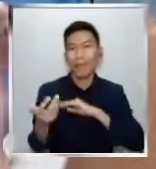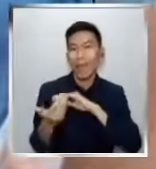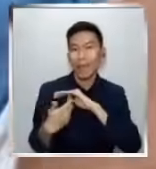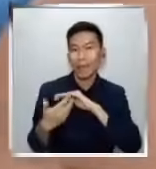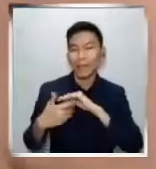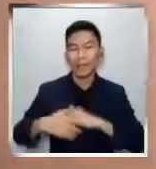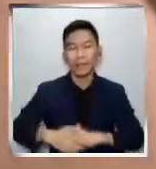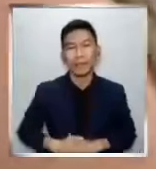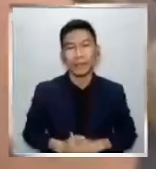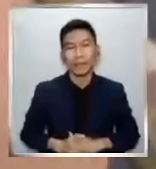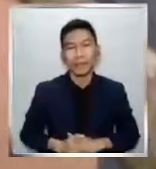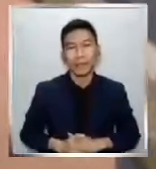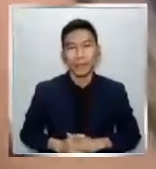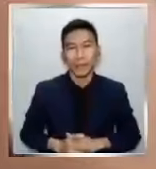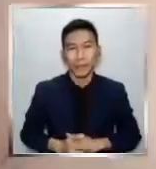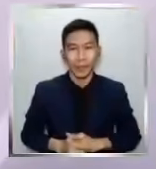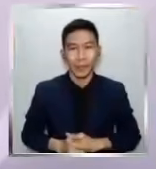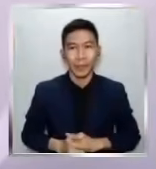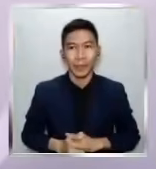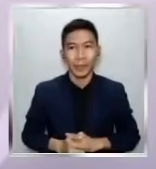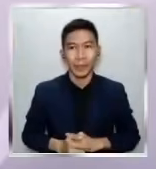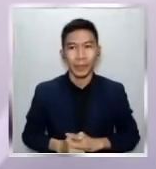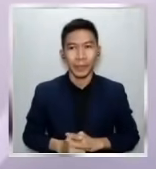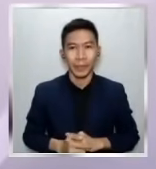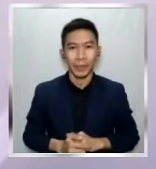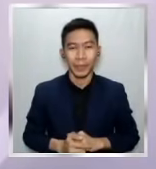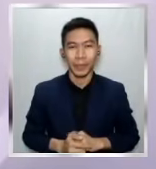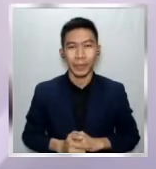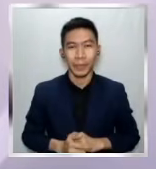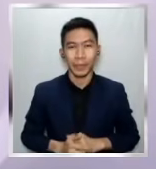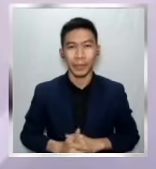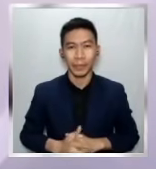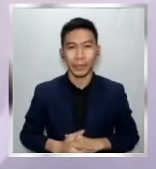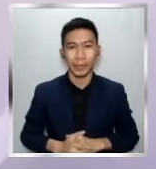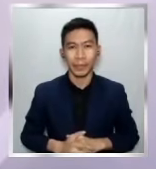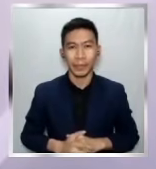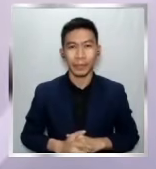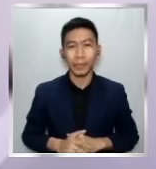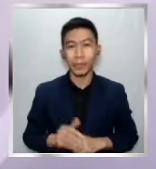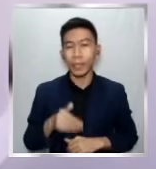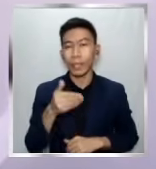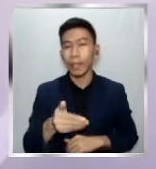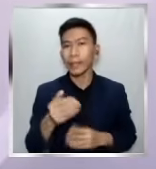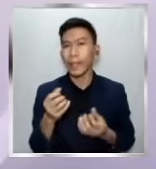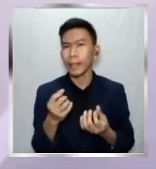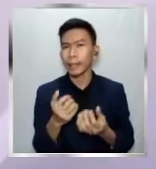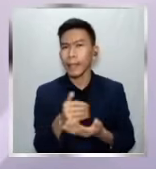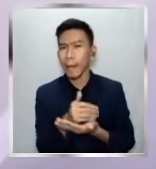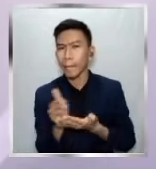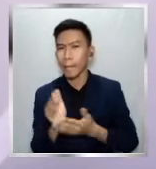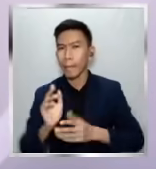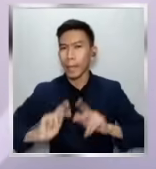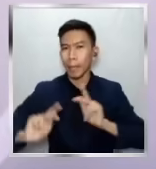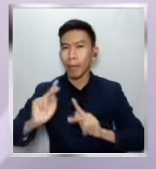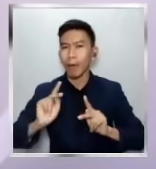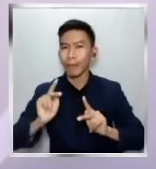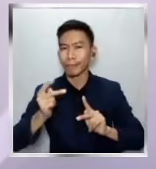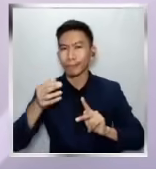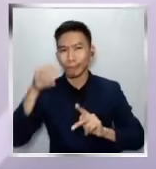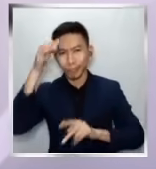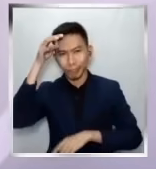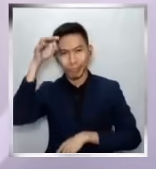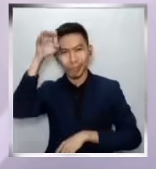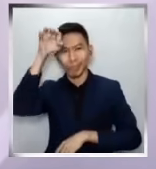Nakatutok, 24 Oras. May ilang pang netizen na nagbahagi ng kanilang mga opinyon kaugnay sa